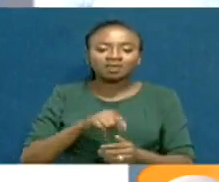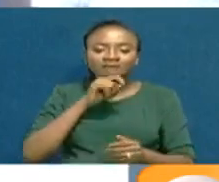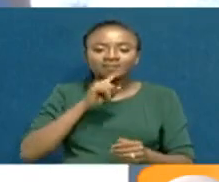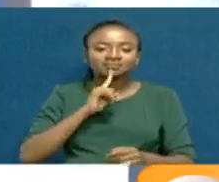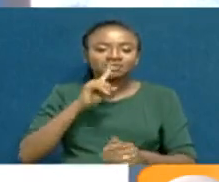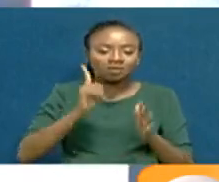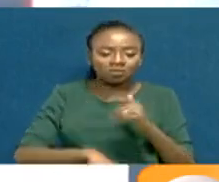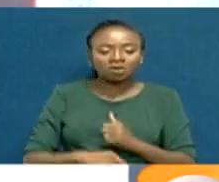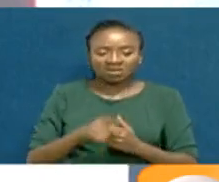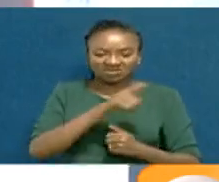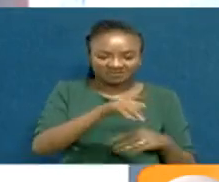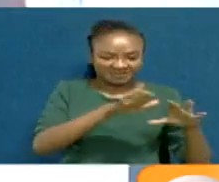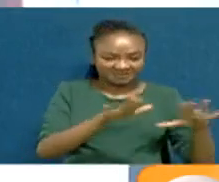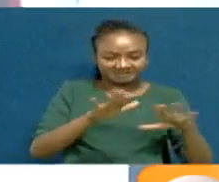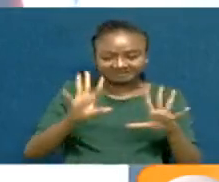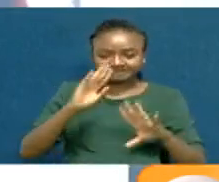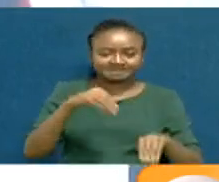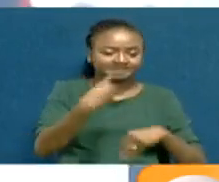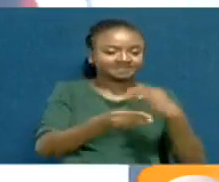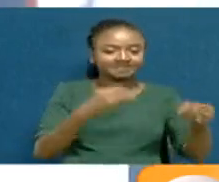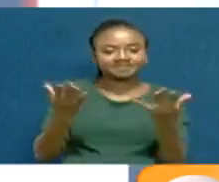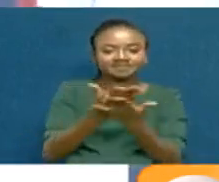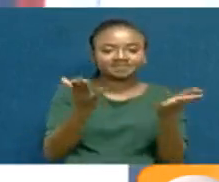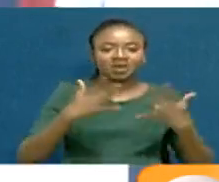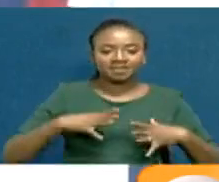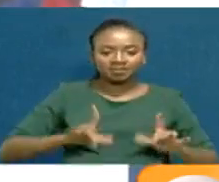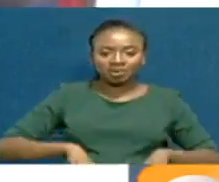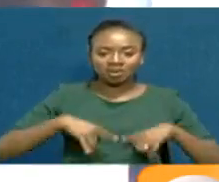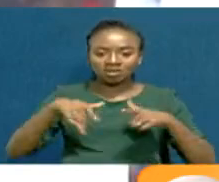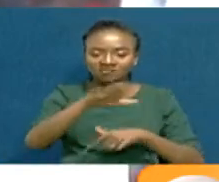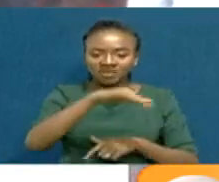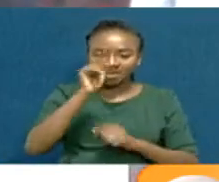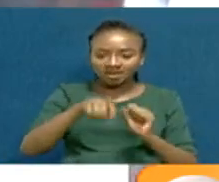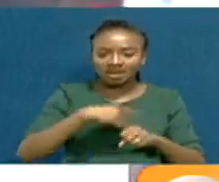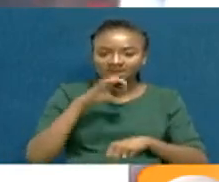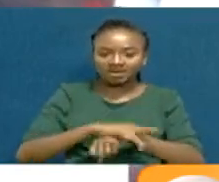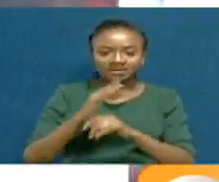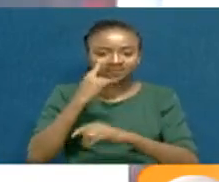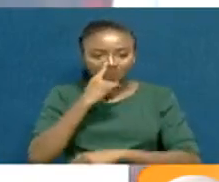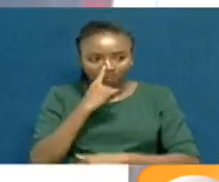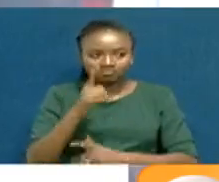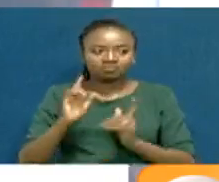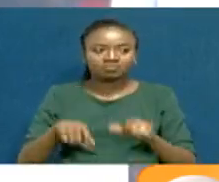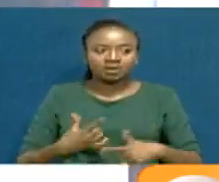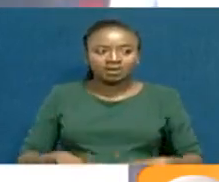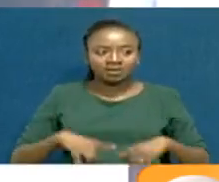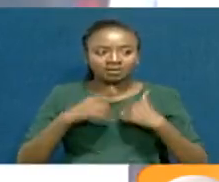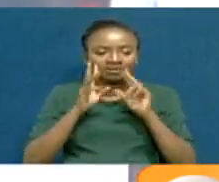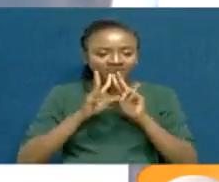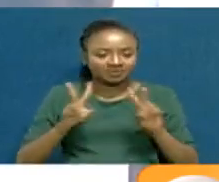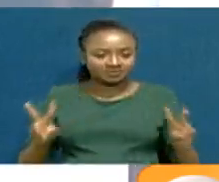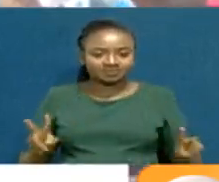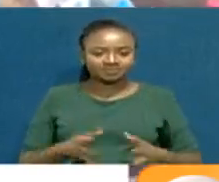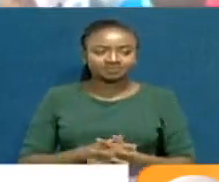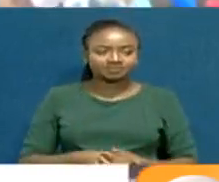yaliyosalia ya ADC asaidia masquota wetu wa Trans Nzoia ninyi mupate makao mwishi maisha heshima kama wakenya wengine